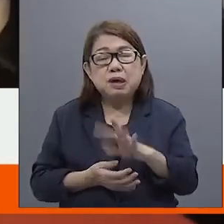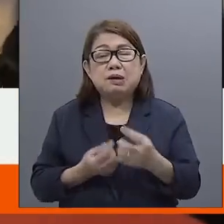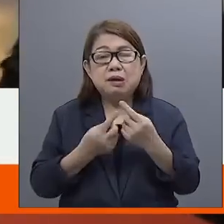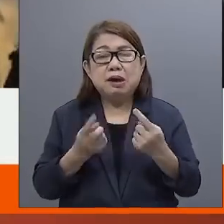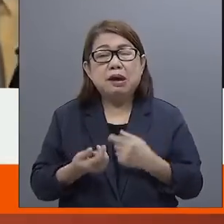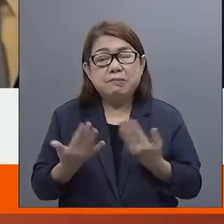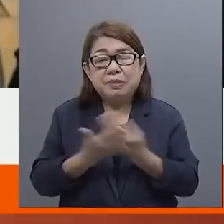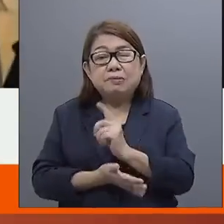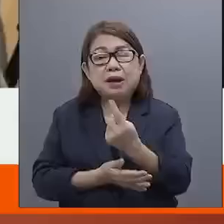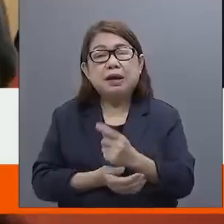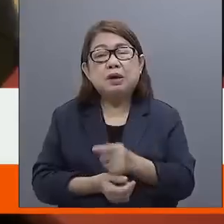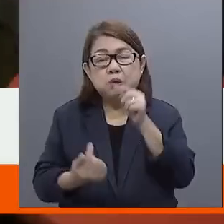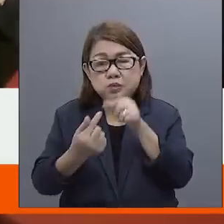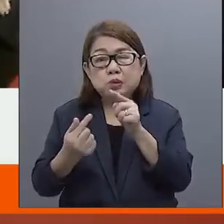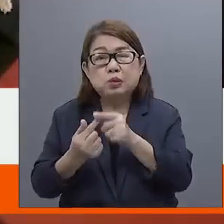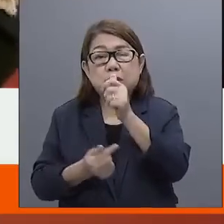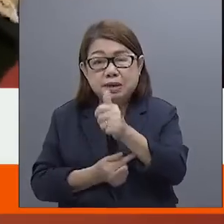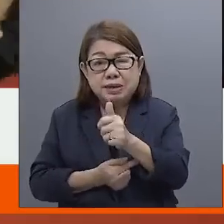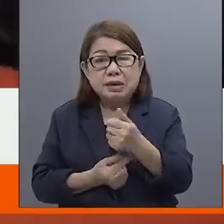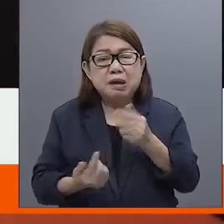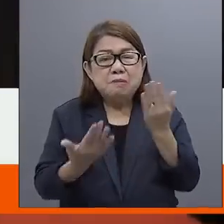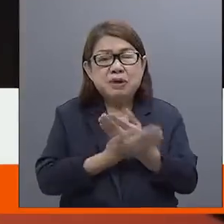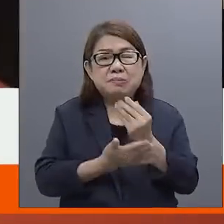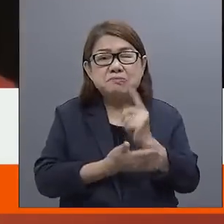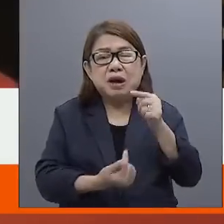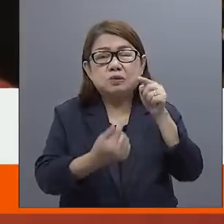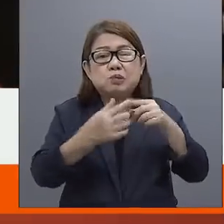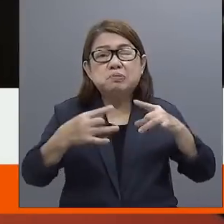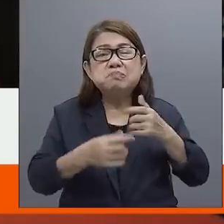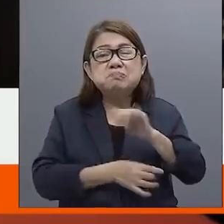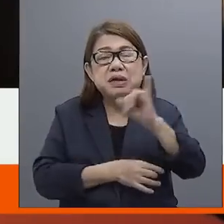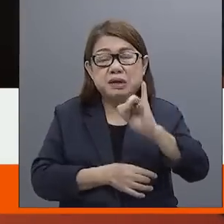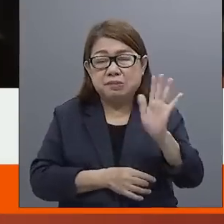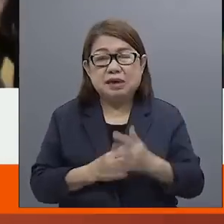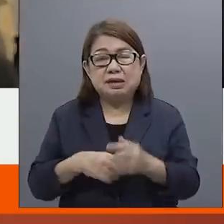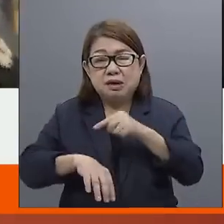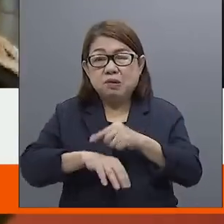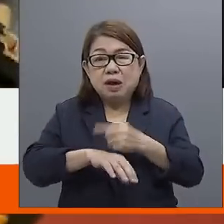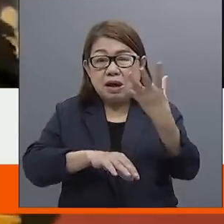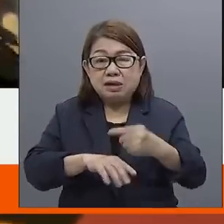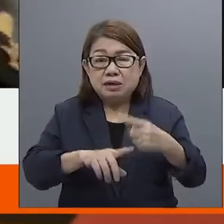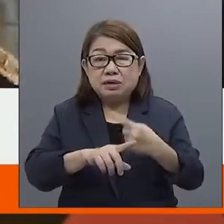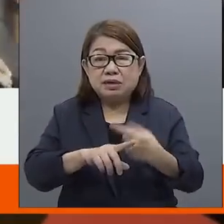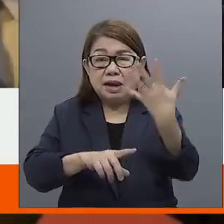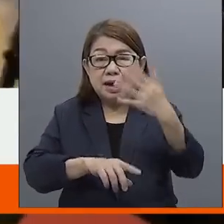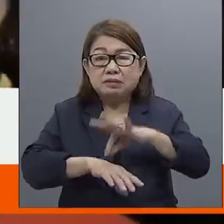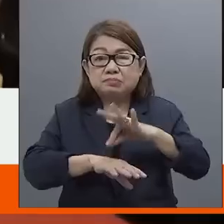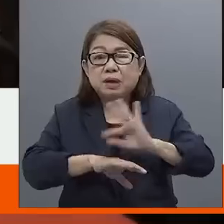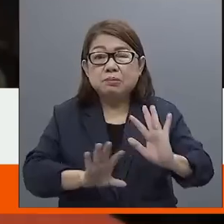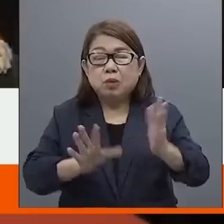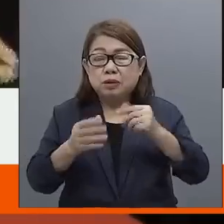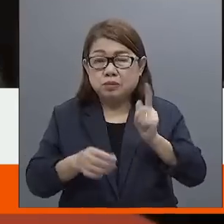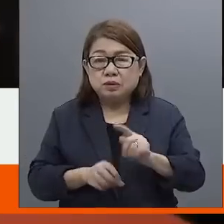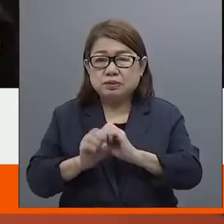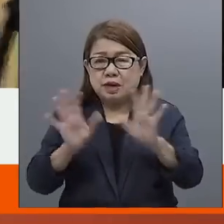ในทางที่ดีอย่าเปลี่ยนแปลงไปในทางที่ไม่ดี ผบ.คะ5เดือนที่เหลือของผบ.เนี่ยยืนยันได้นะว่าสถานการณ์จะเรียบ